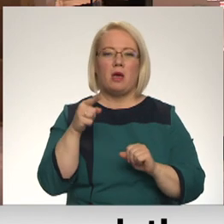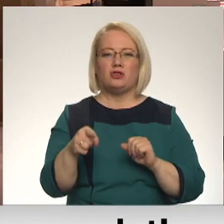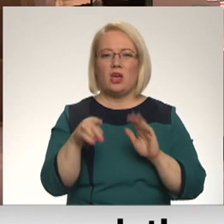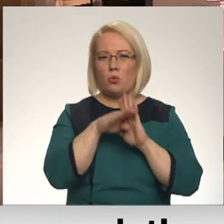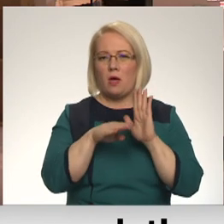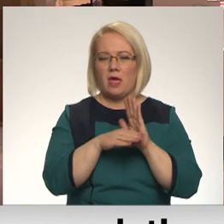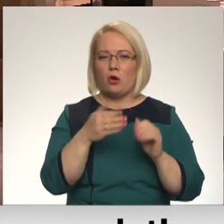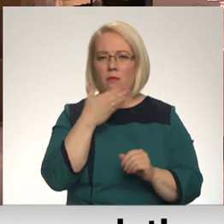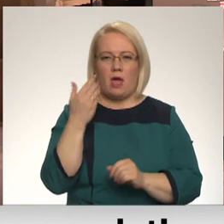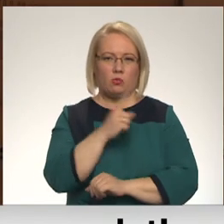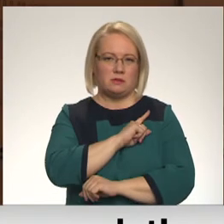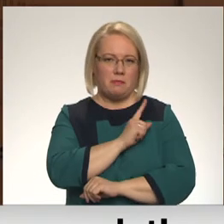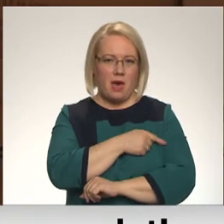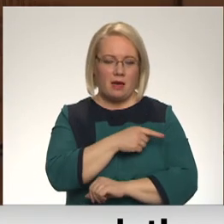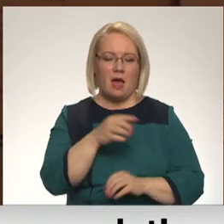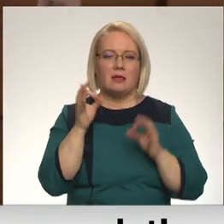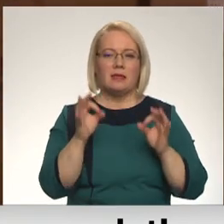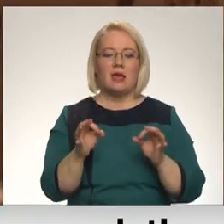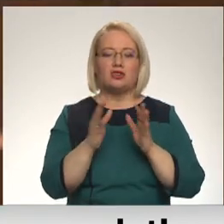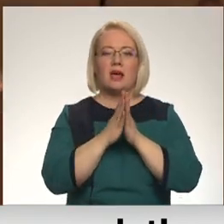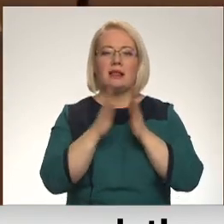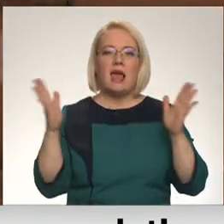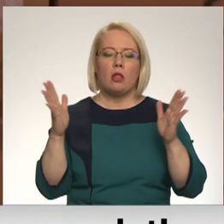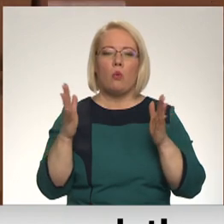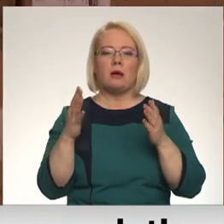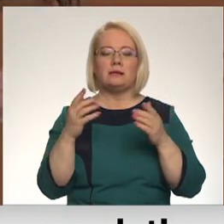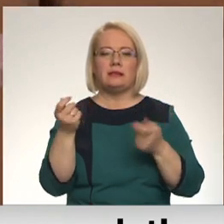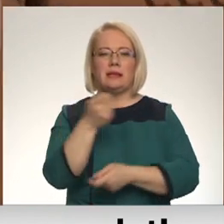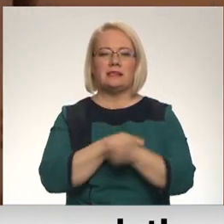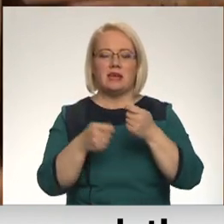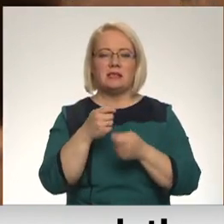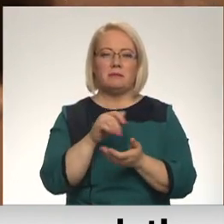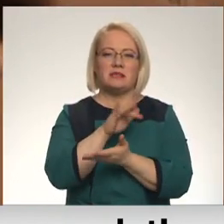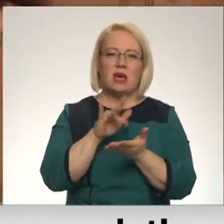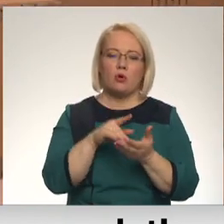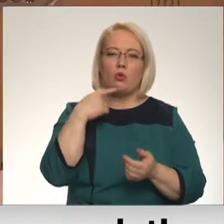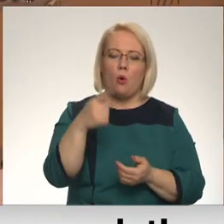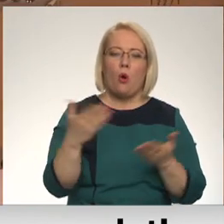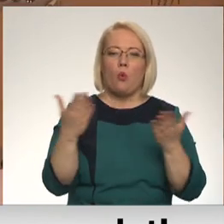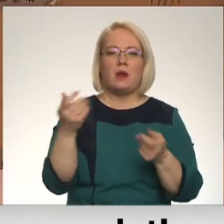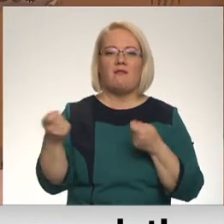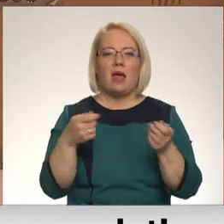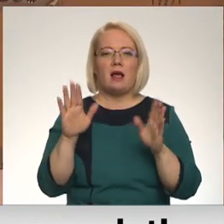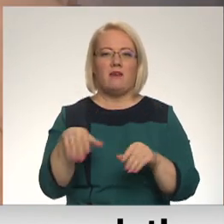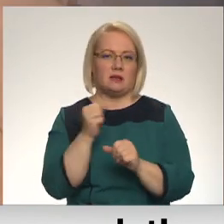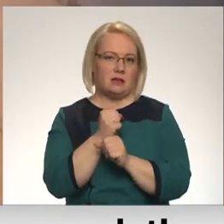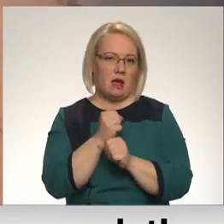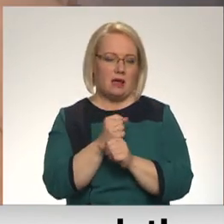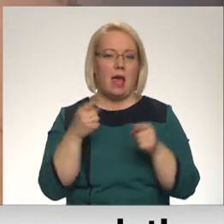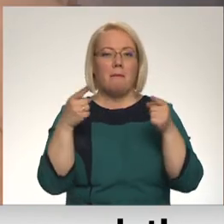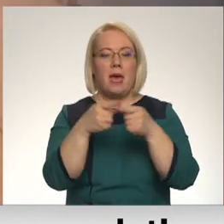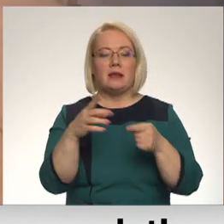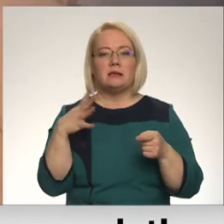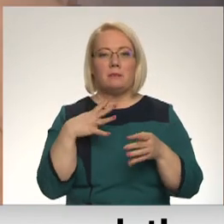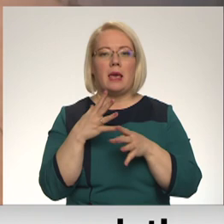īpaši ierobežoja lielos tirdzniecības centrus, nosakot dažādus izņēmumus, kādu veikali tajos drīkst strādāt. Mērķis bija mazināt